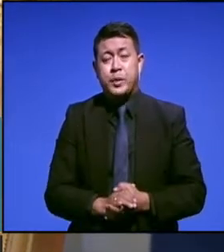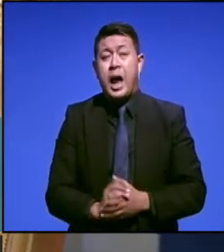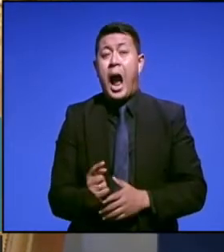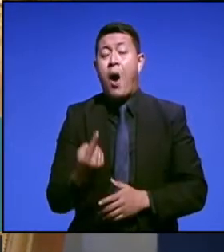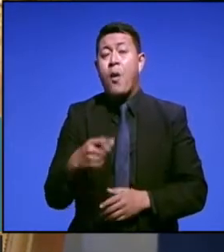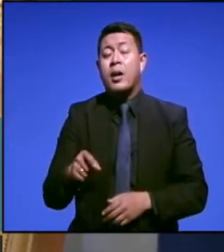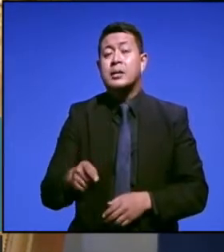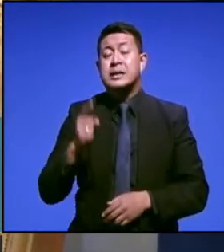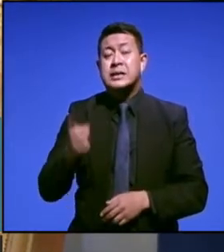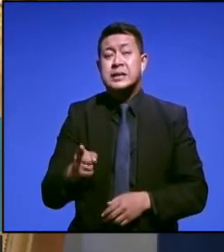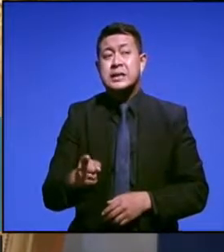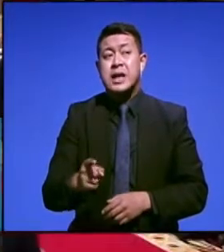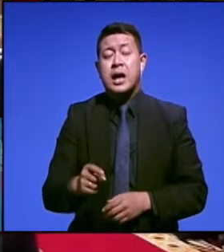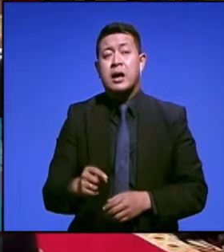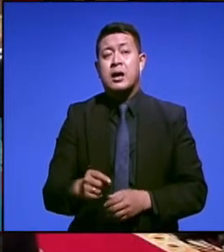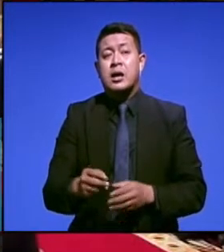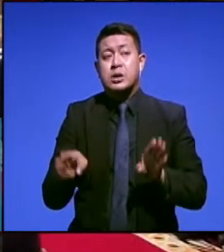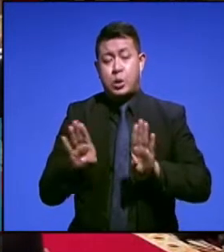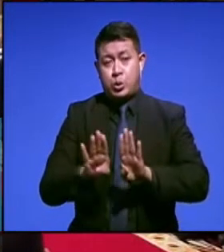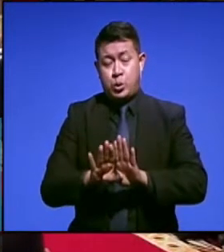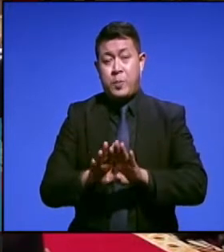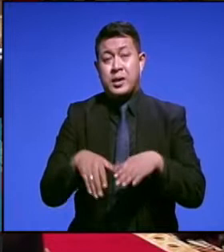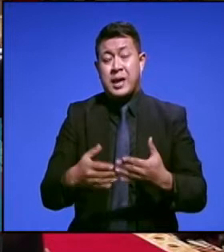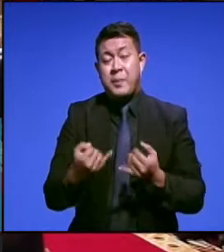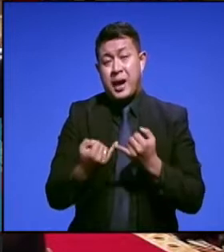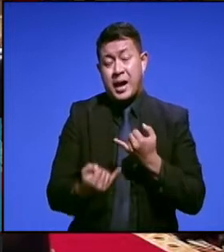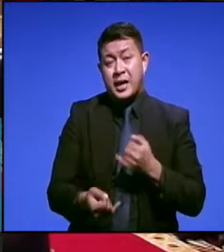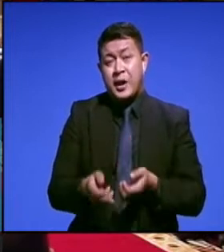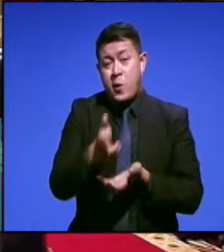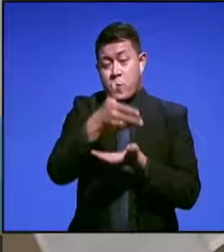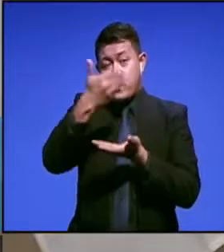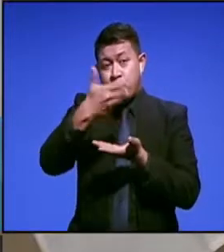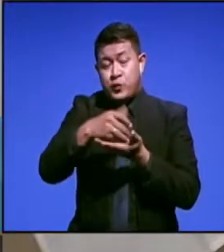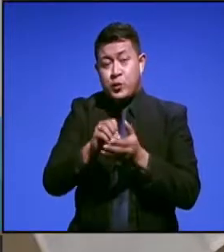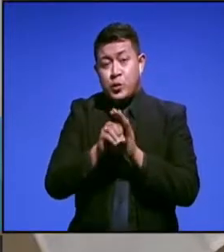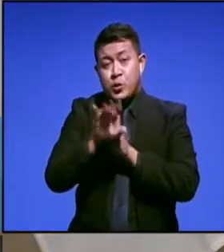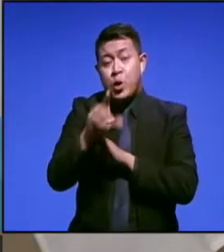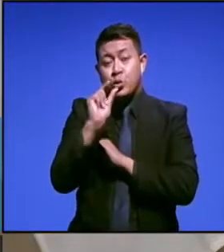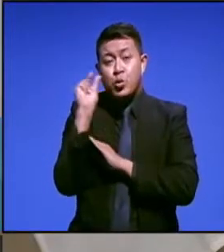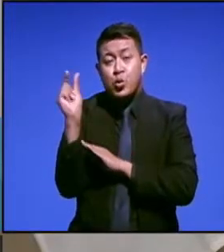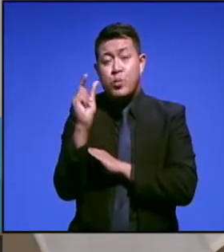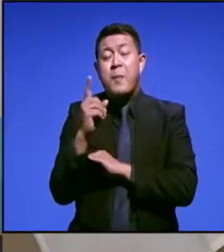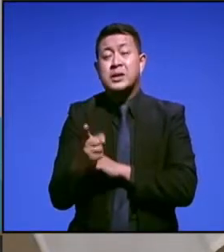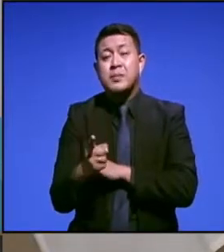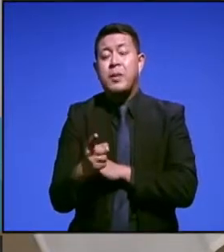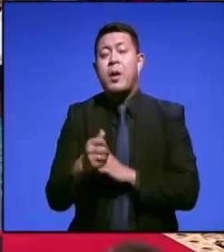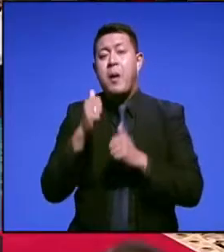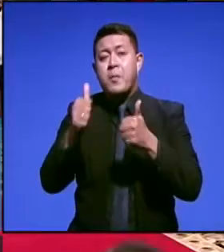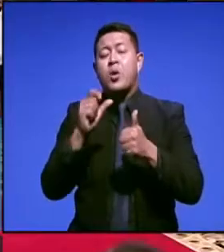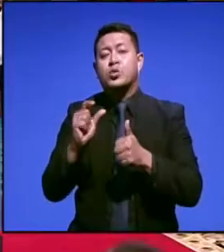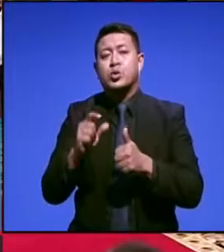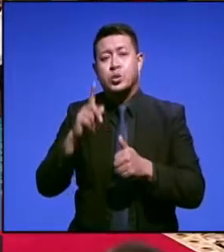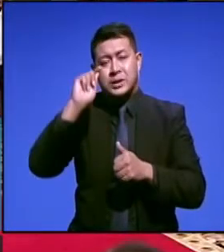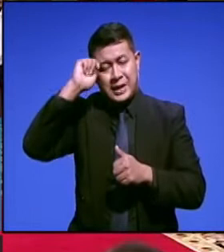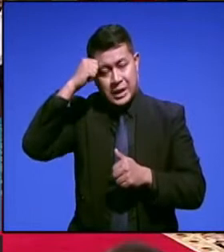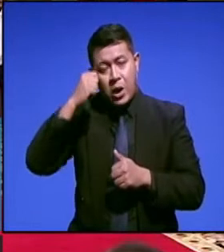Awalnya, sidang kabinet ini digelar secara tertutup. Namun akhirnya, video rapat ini diunggah untuk umum karena dinilai bagus untuk